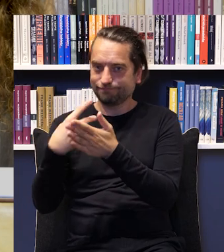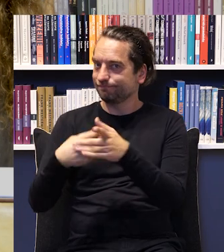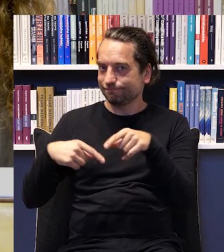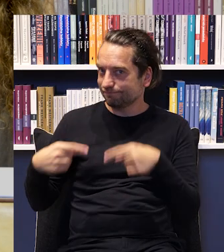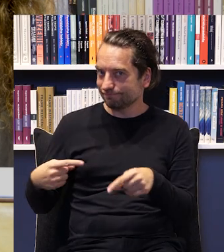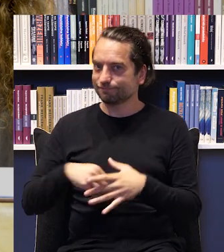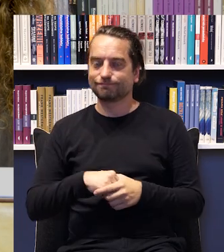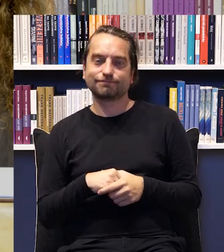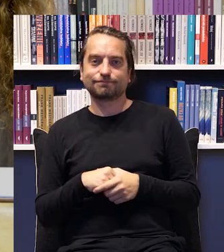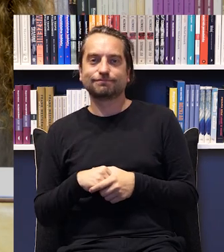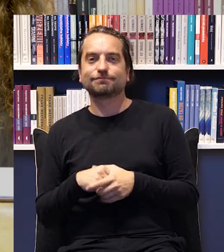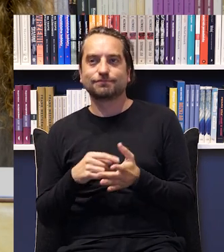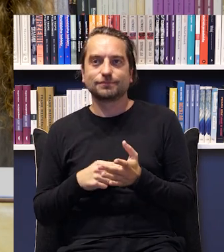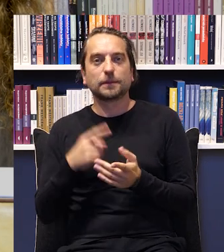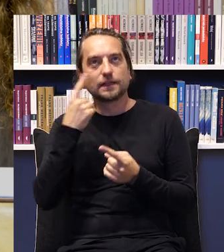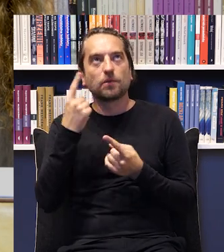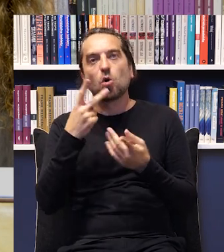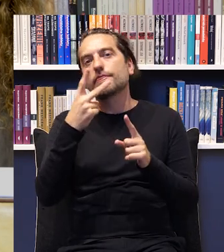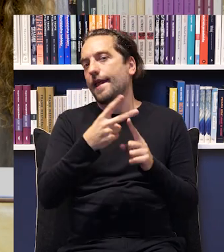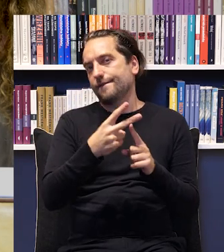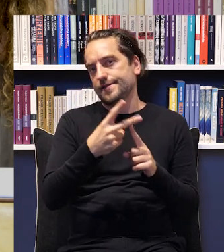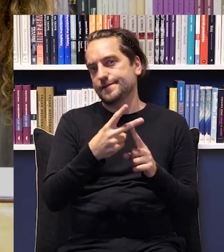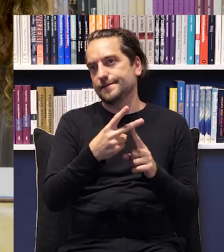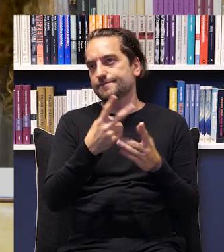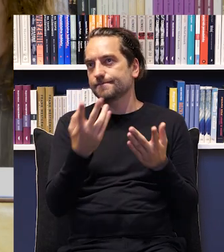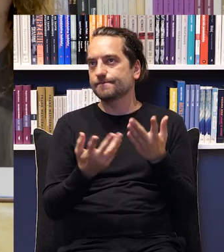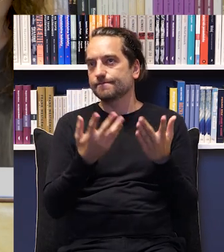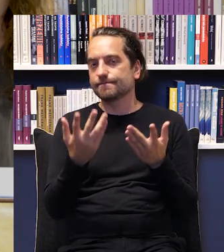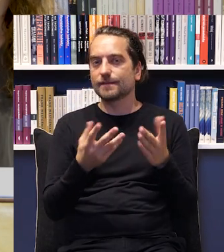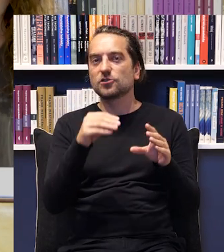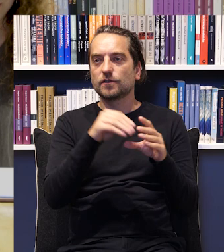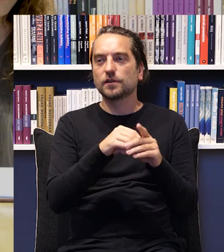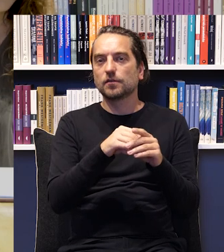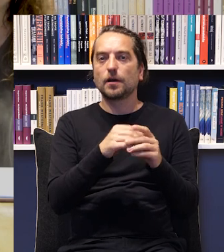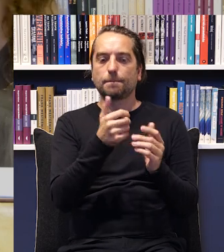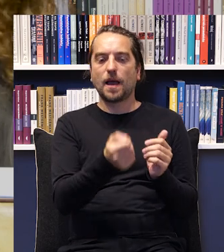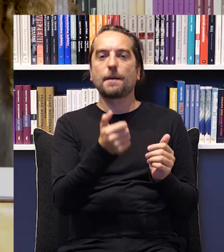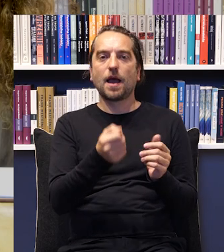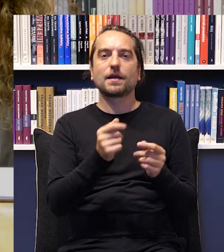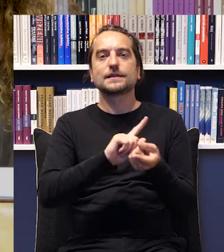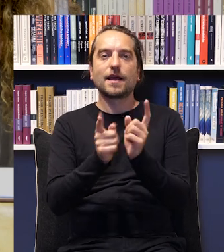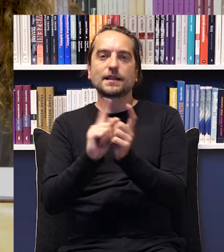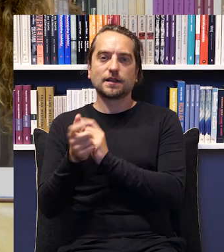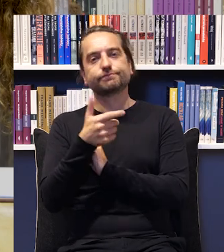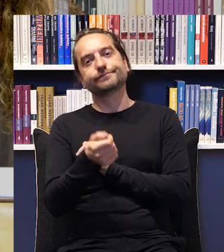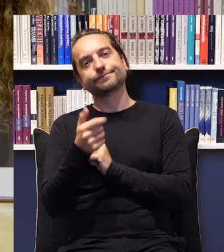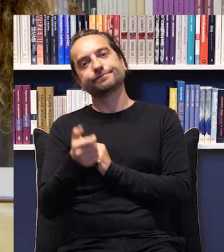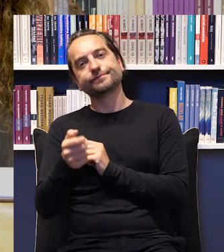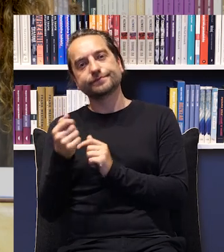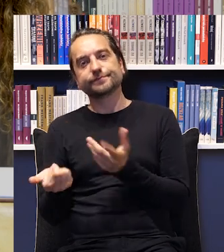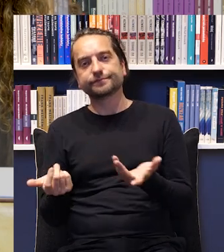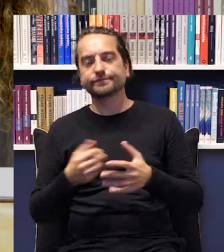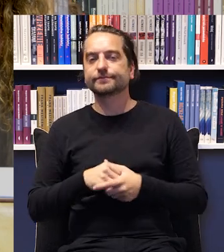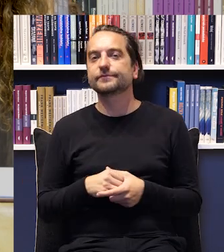tym w kontekście telewizji. Takiego przeskakiwania po kanałach w